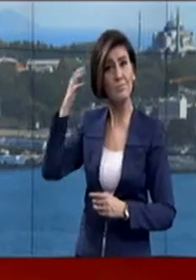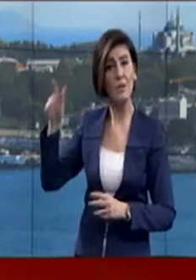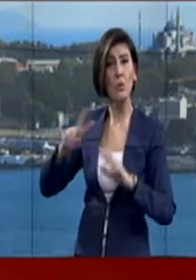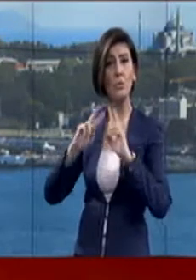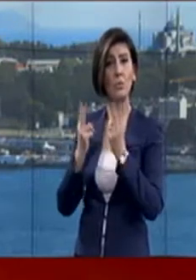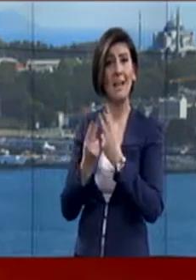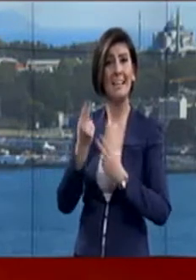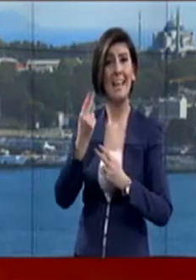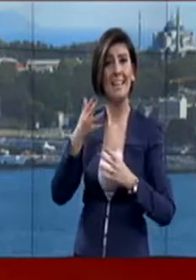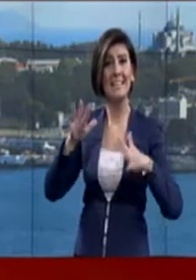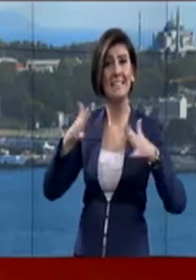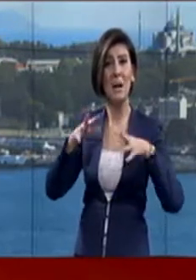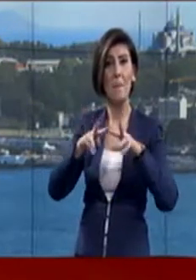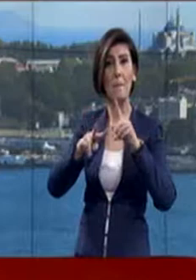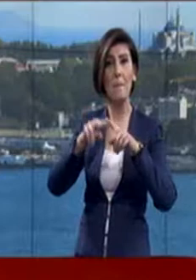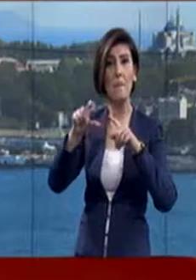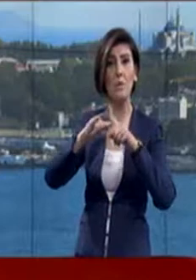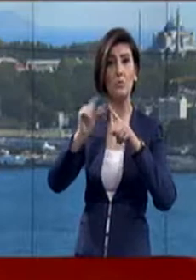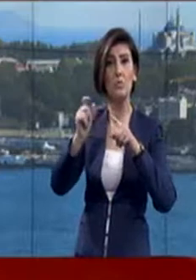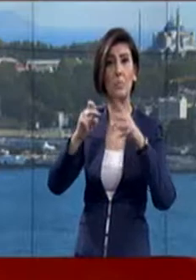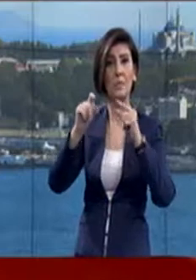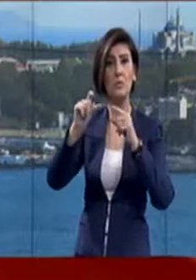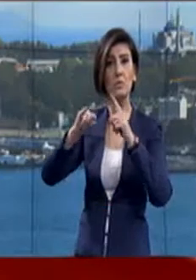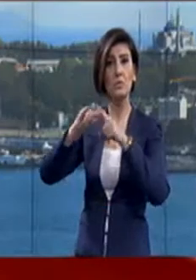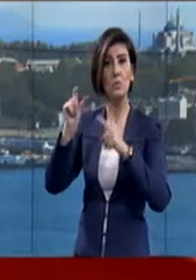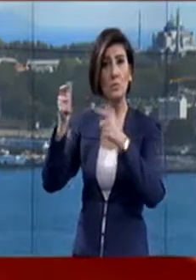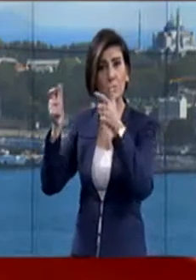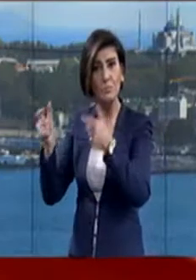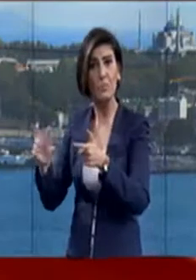Picchu diyarı. Güney Amerika'nın kadim halkı İnkaların ülkesi Peru.